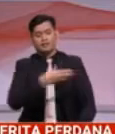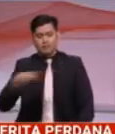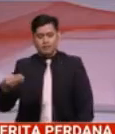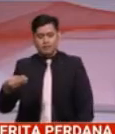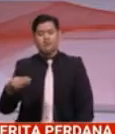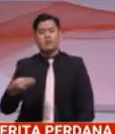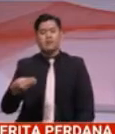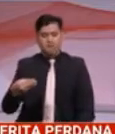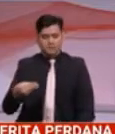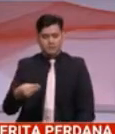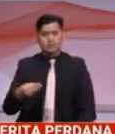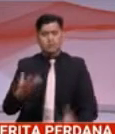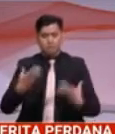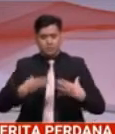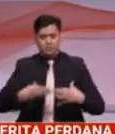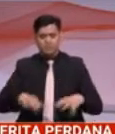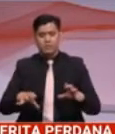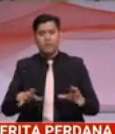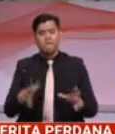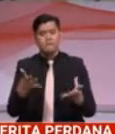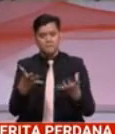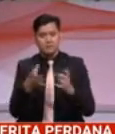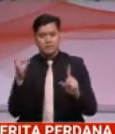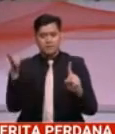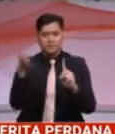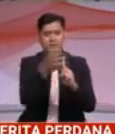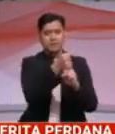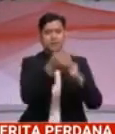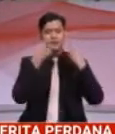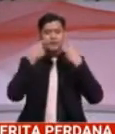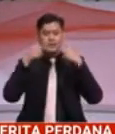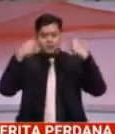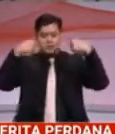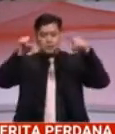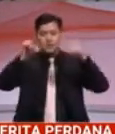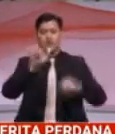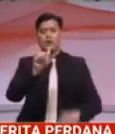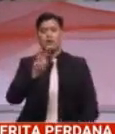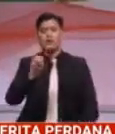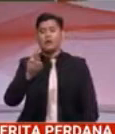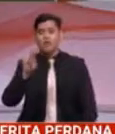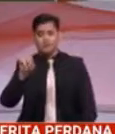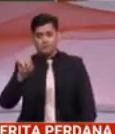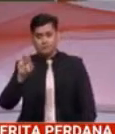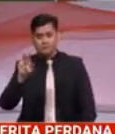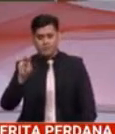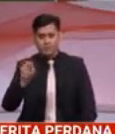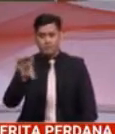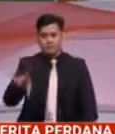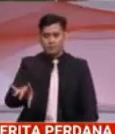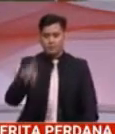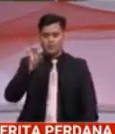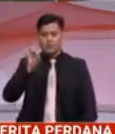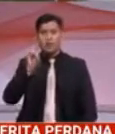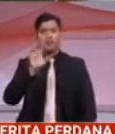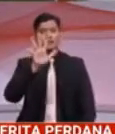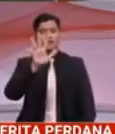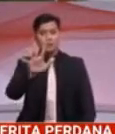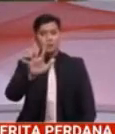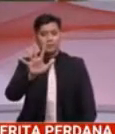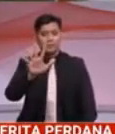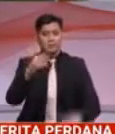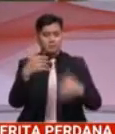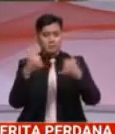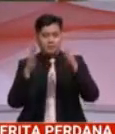pasukannya berjaya Amir Nasrun terpilih semula untuk penyerapan lima pemain senior rugbi